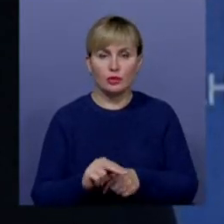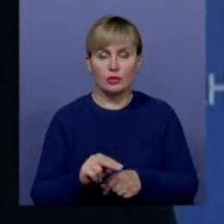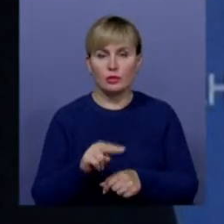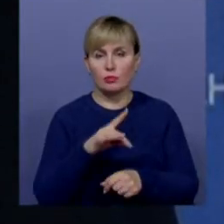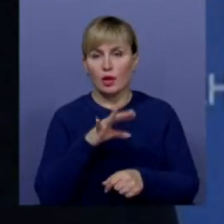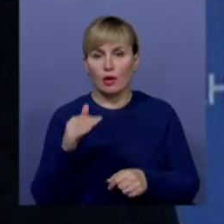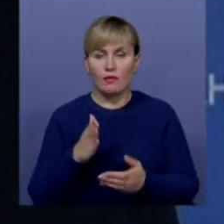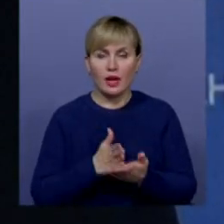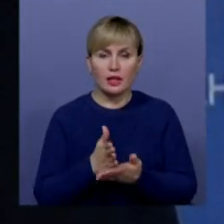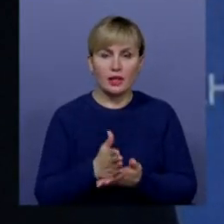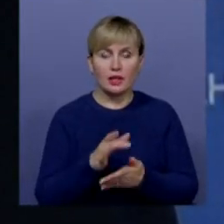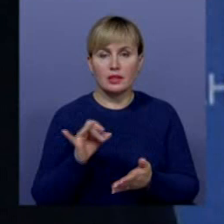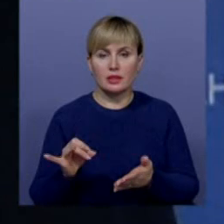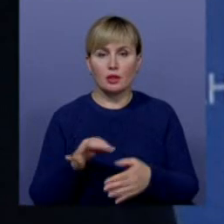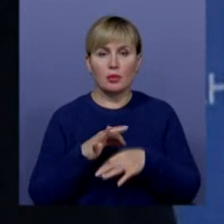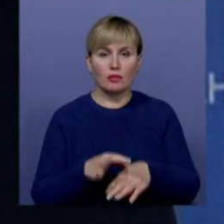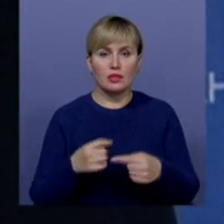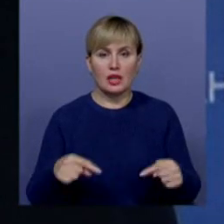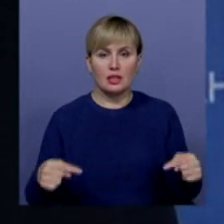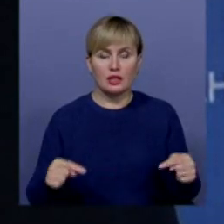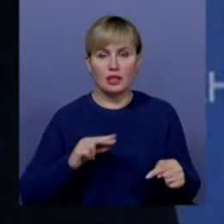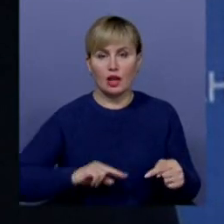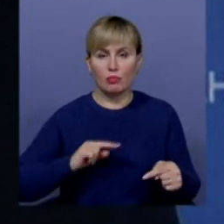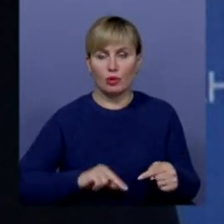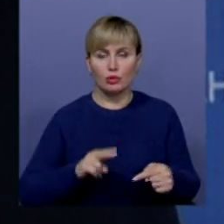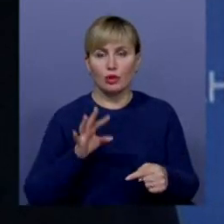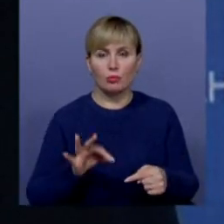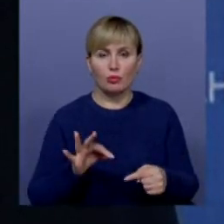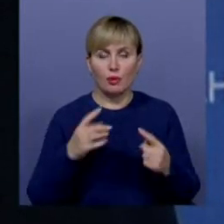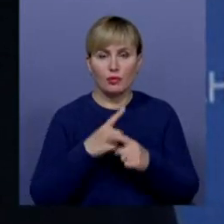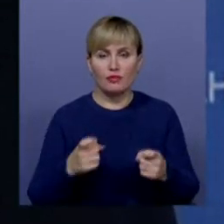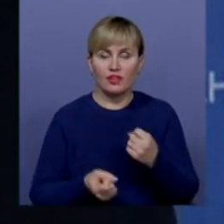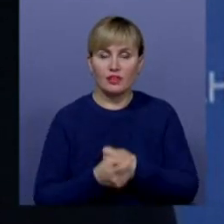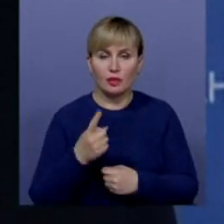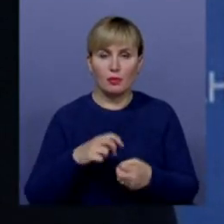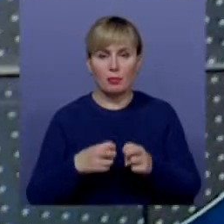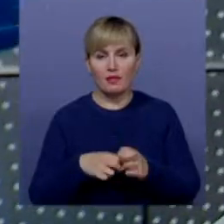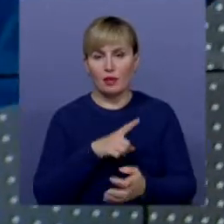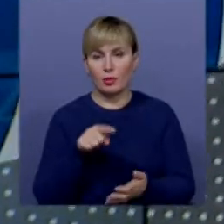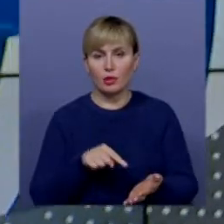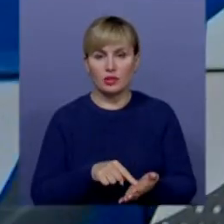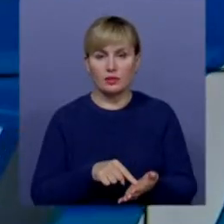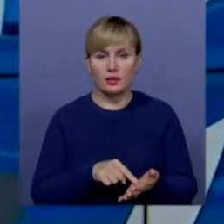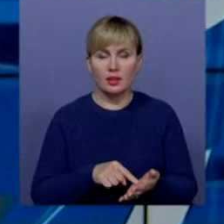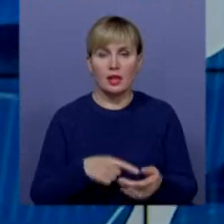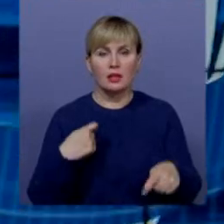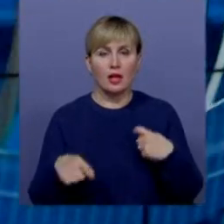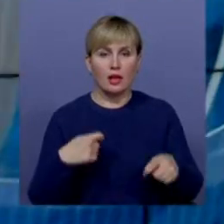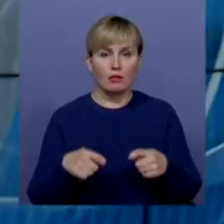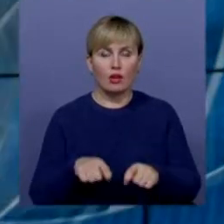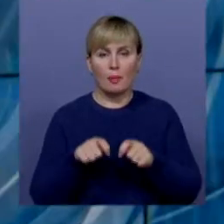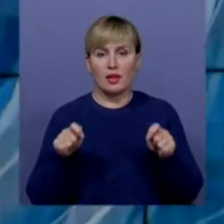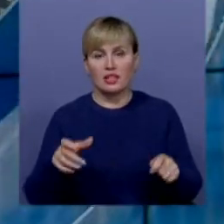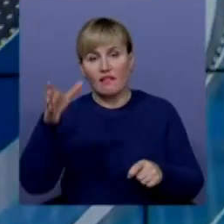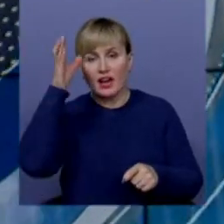профориентации. И проводится различная работа по выявлению проблемных вопросов. Торговля,